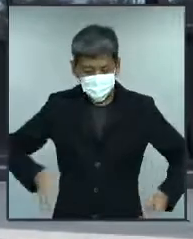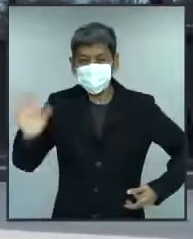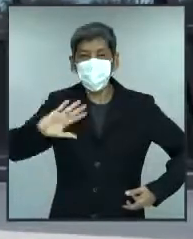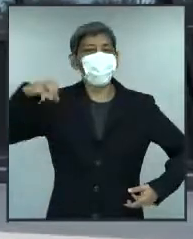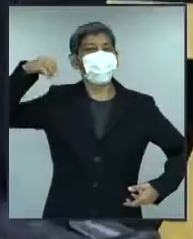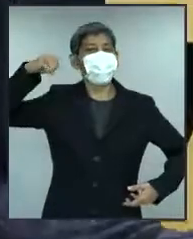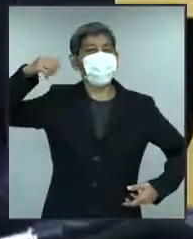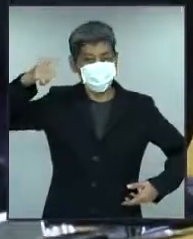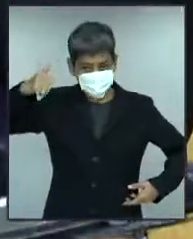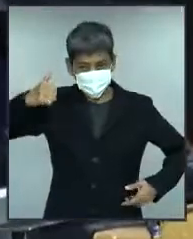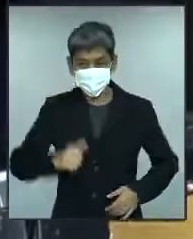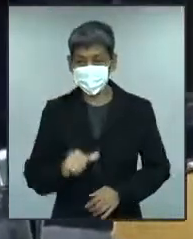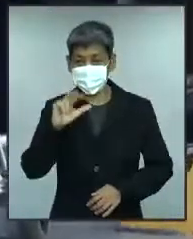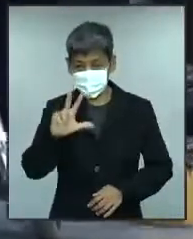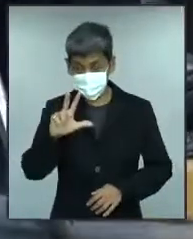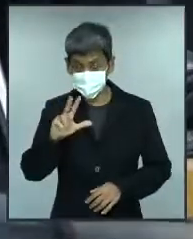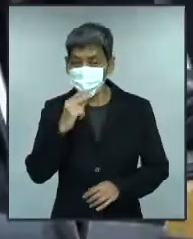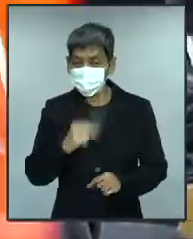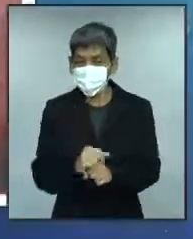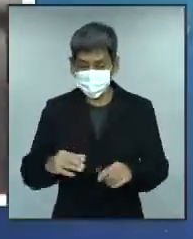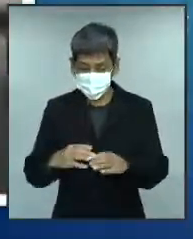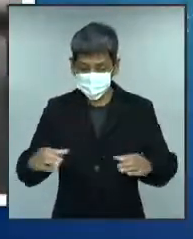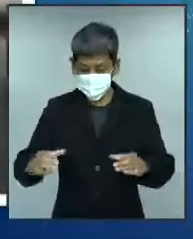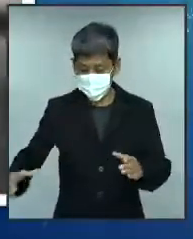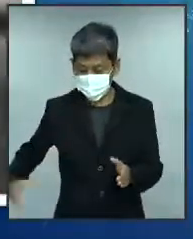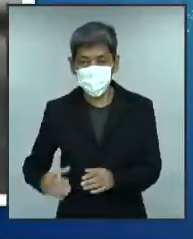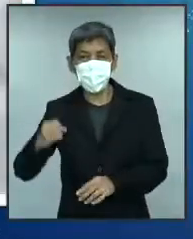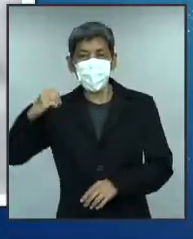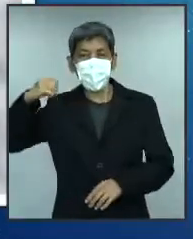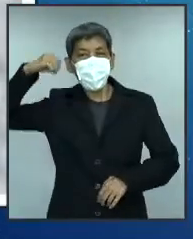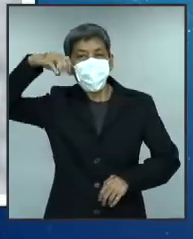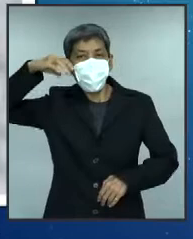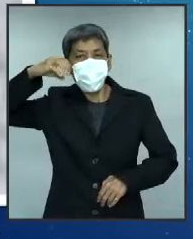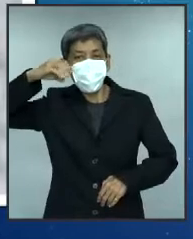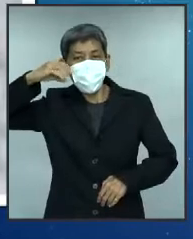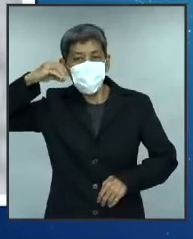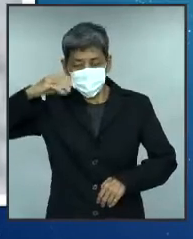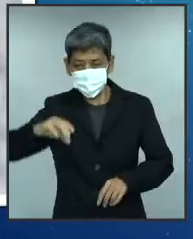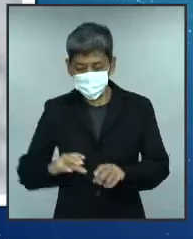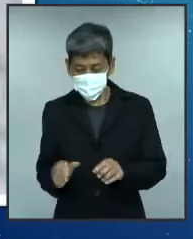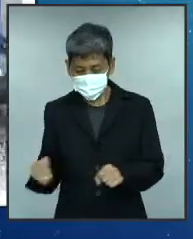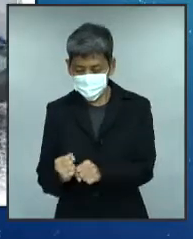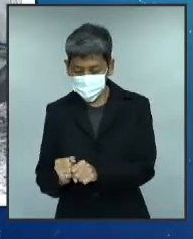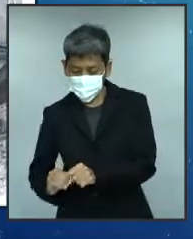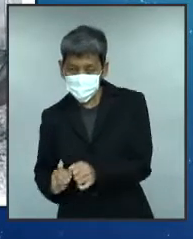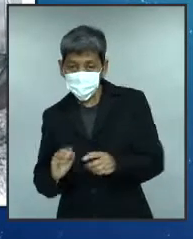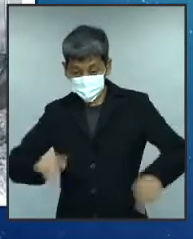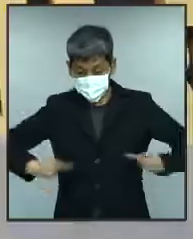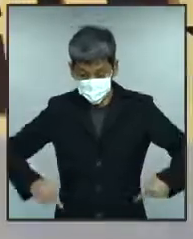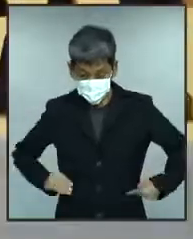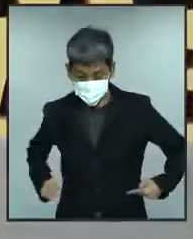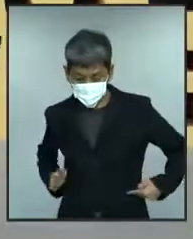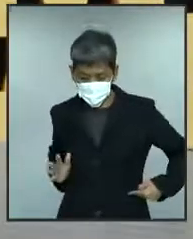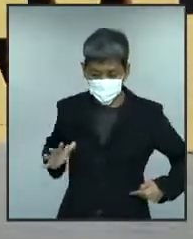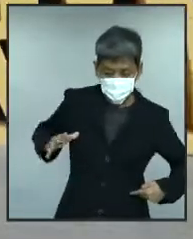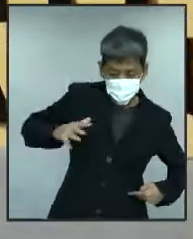มุนเล็กตัวนึงก็คือเป็นแหล่งพลังงานที่เป็นตัวจ่ายไฟฟ้าให้กับตัวมอเตอร์แล้วก็ใช้ตัวนี้เป็นตัวควบคุมนั่นเอง